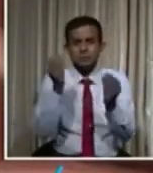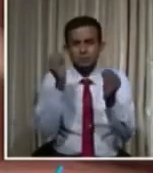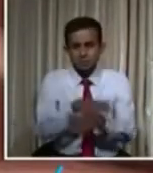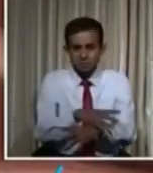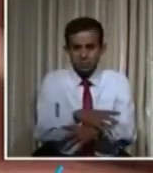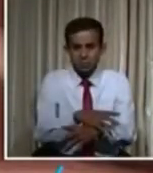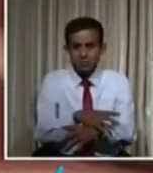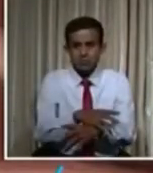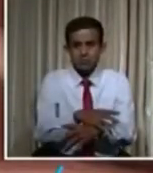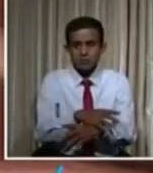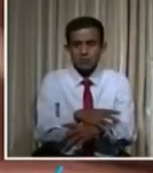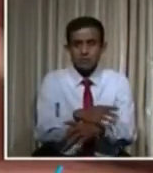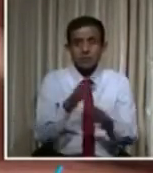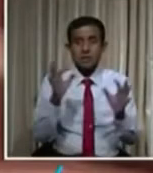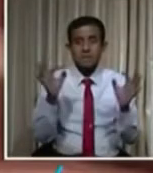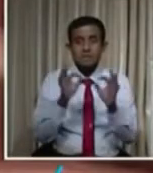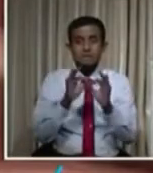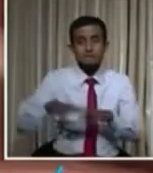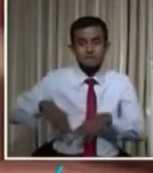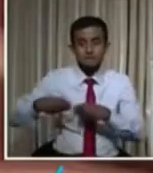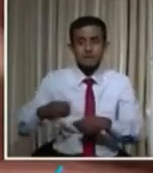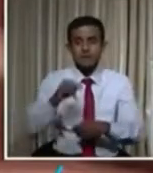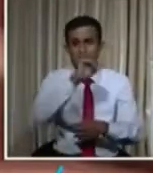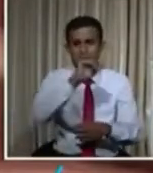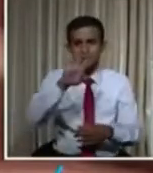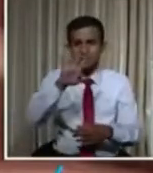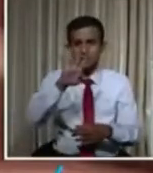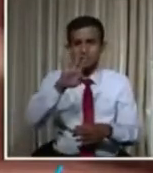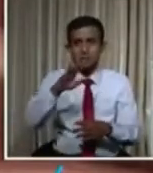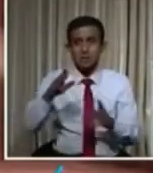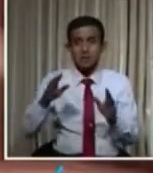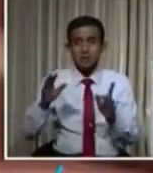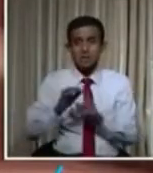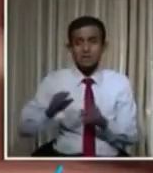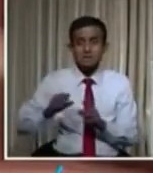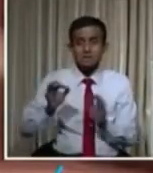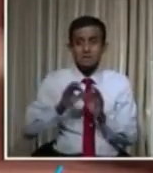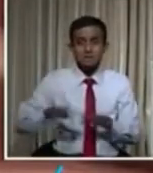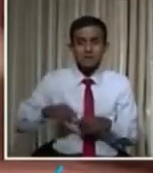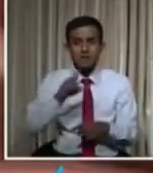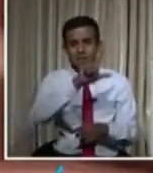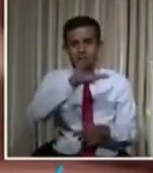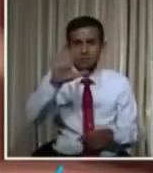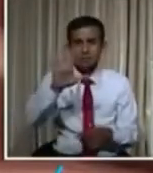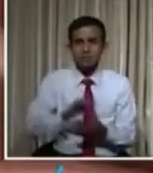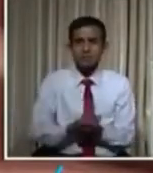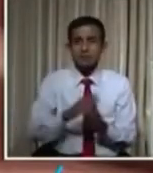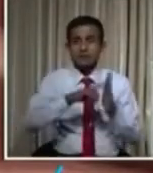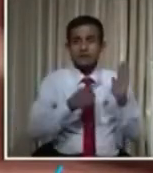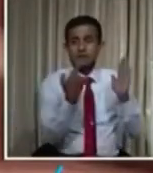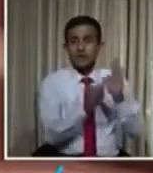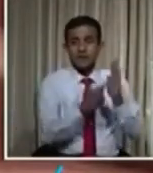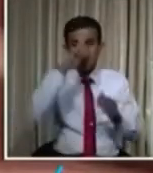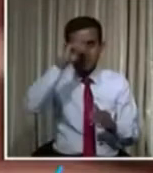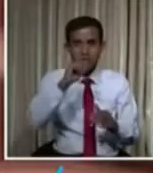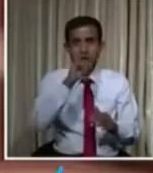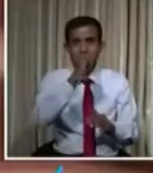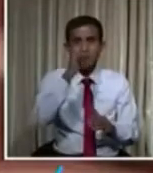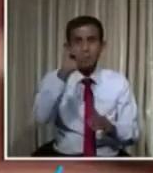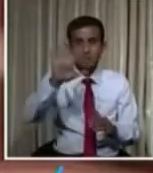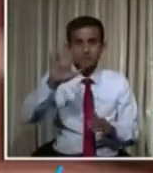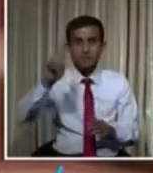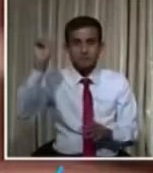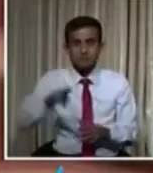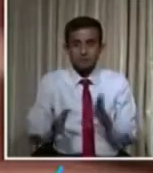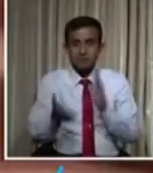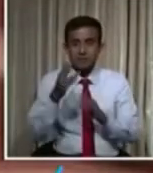කඩාගත්තා. බණ්ඩාරනායක මැතිනිගේ ආණ්ඩුව 64, බණ්ඩාරනායක මැතිනිගේ ආණ්ඩුව 75, ජේ.ආර්. ජයවර්ධන මහත්තයාගේ 6-5 බලය තිත්